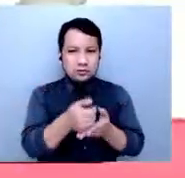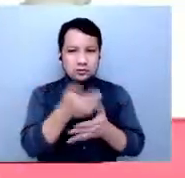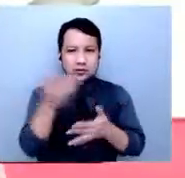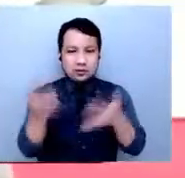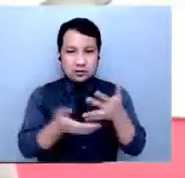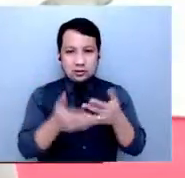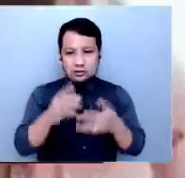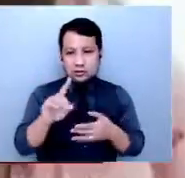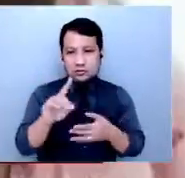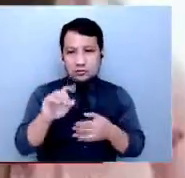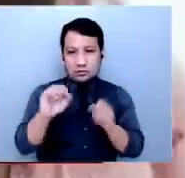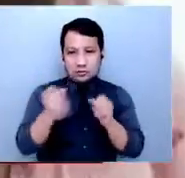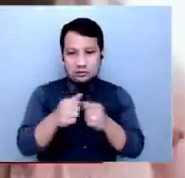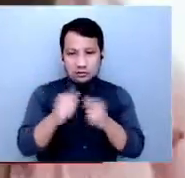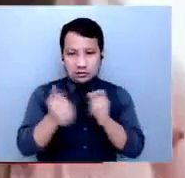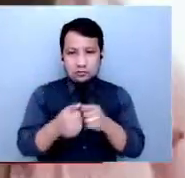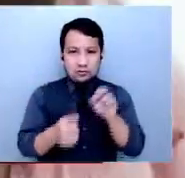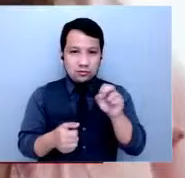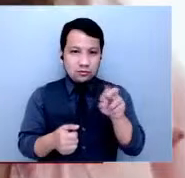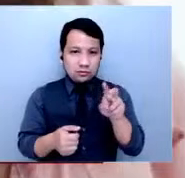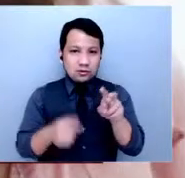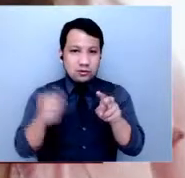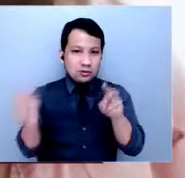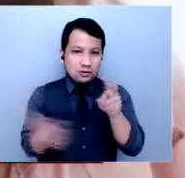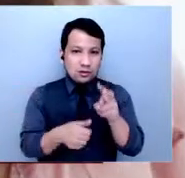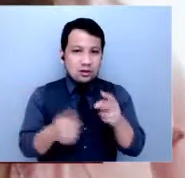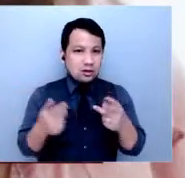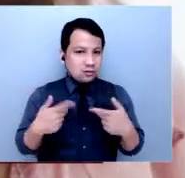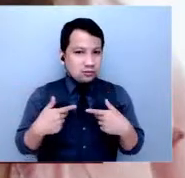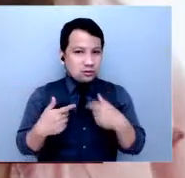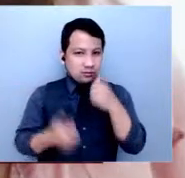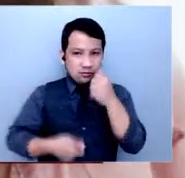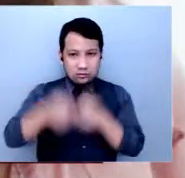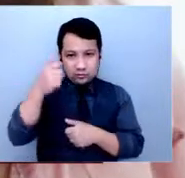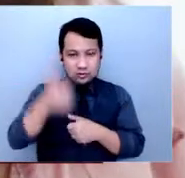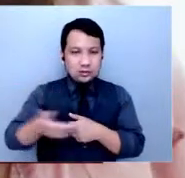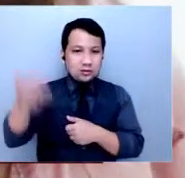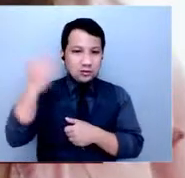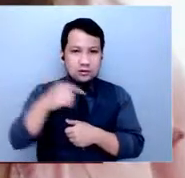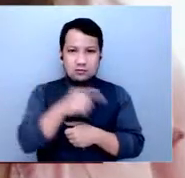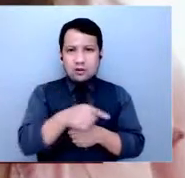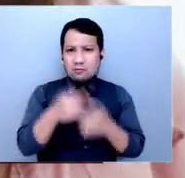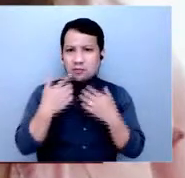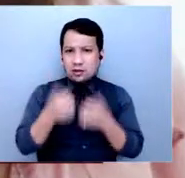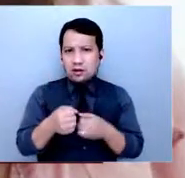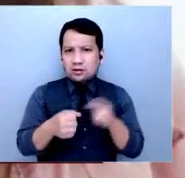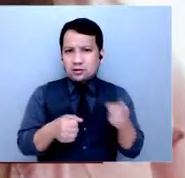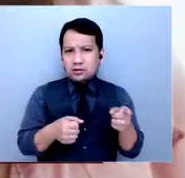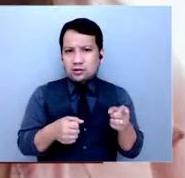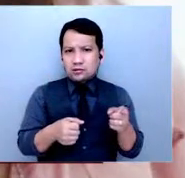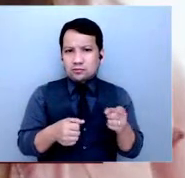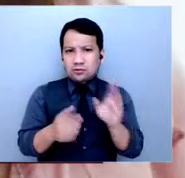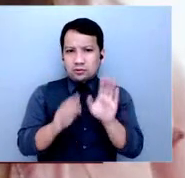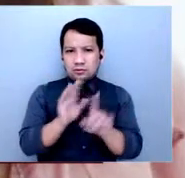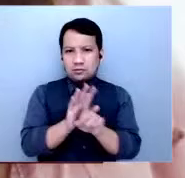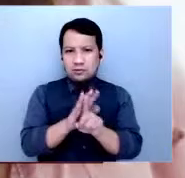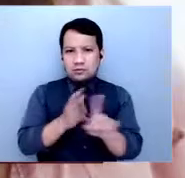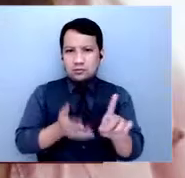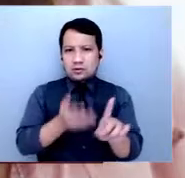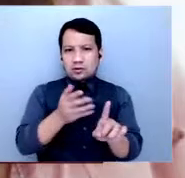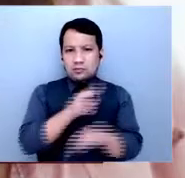sa top 12. Kahit papano, although may mga hindi rin nanalo in the past, malakas din yung chance talaga pagkakilala na yung pangalan mo